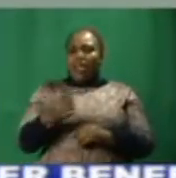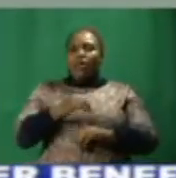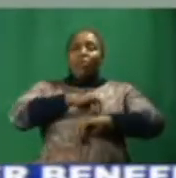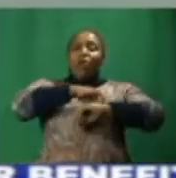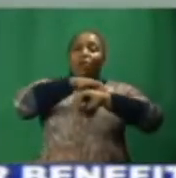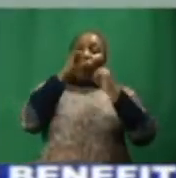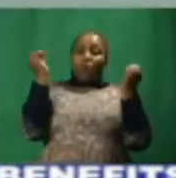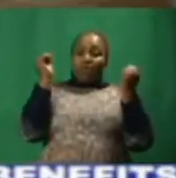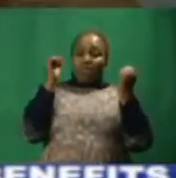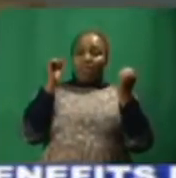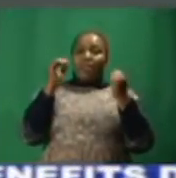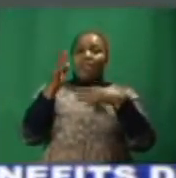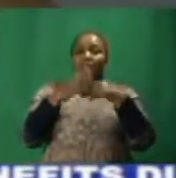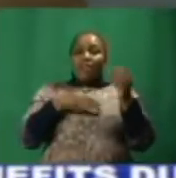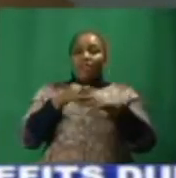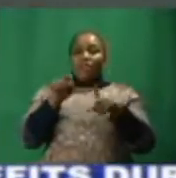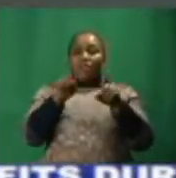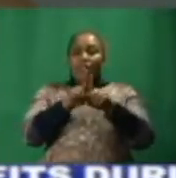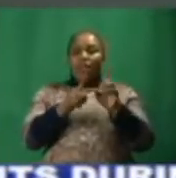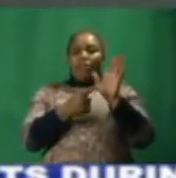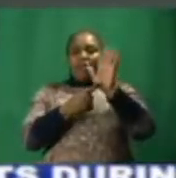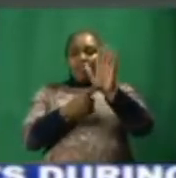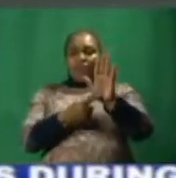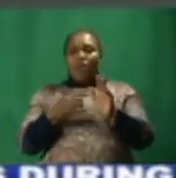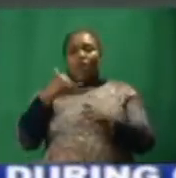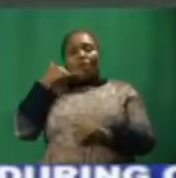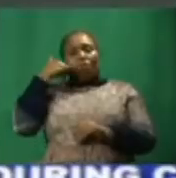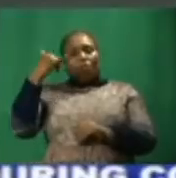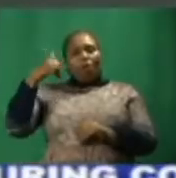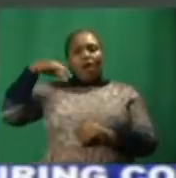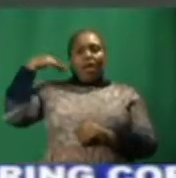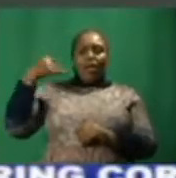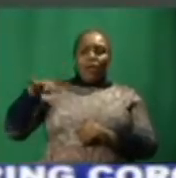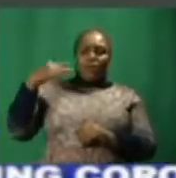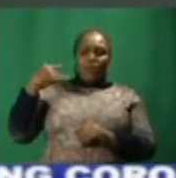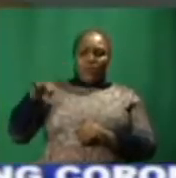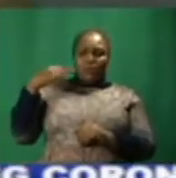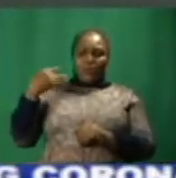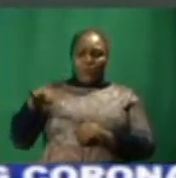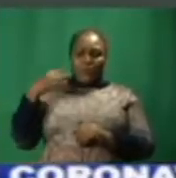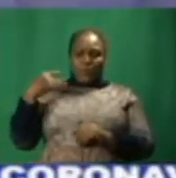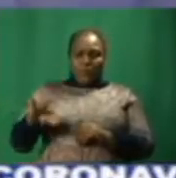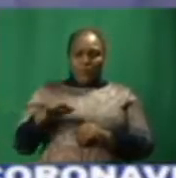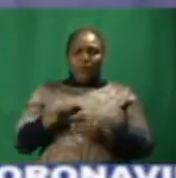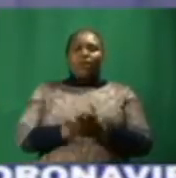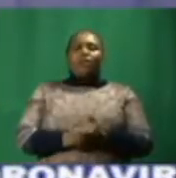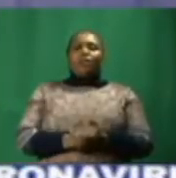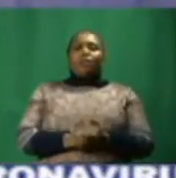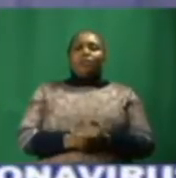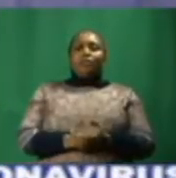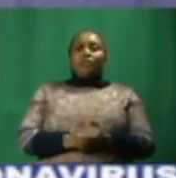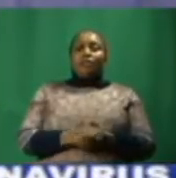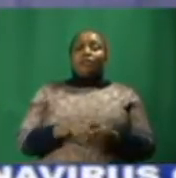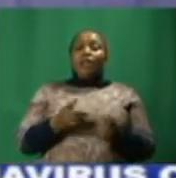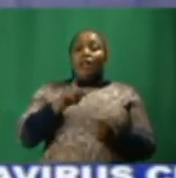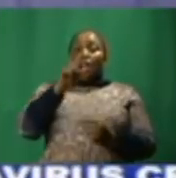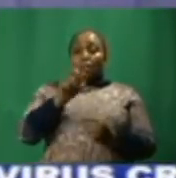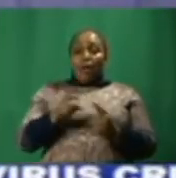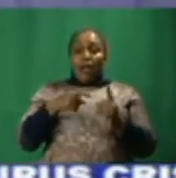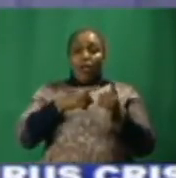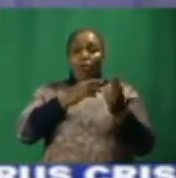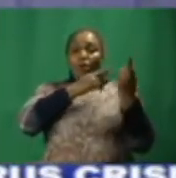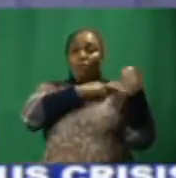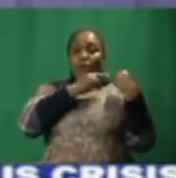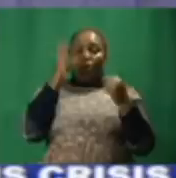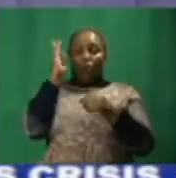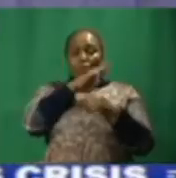sesiwine tinfo tsite fa ekhansi tincingo letidulile letiweniswa tingapani letinkulu kuleli basata lobuke bucala